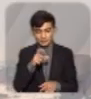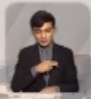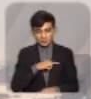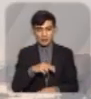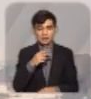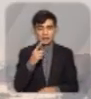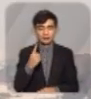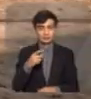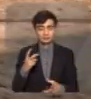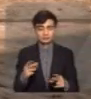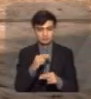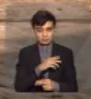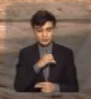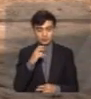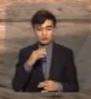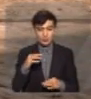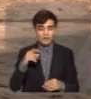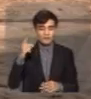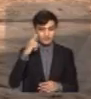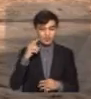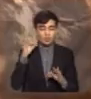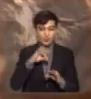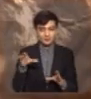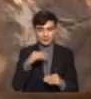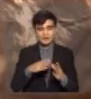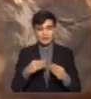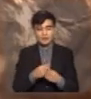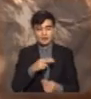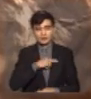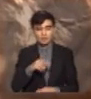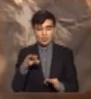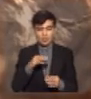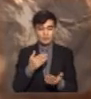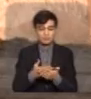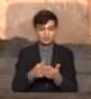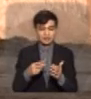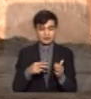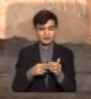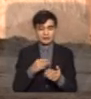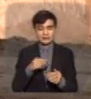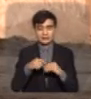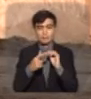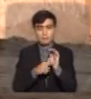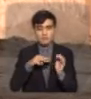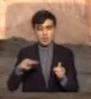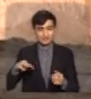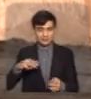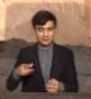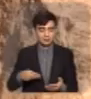передали правоохранителям. Известно, что работодатель выплатил семьям погибших в общей сложности 17 миллионов тенге.